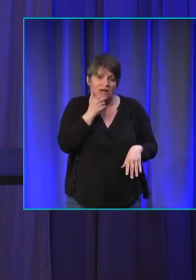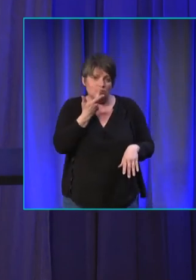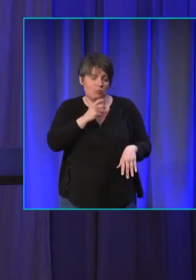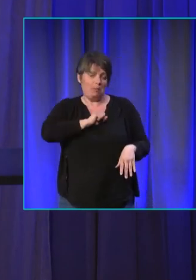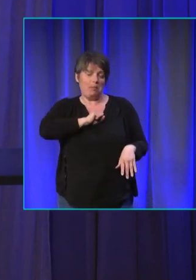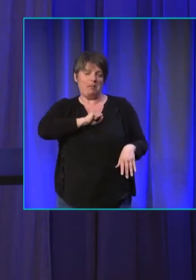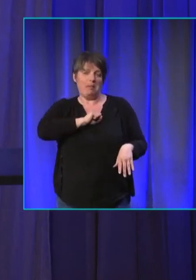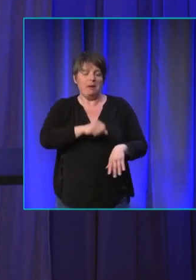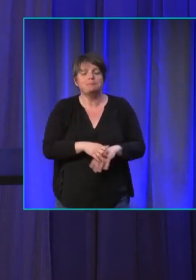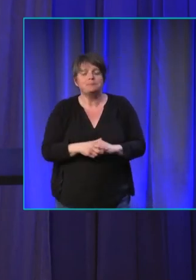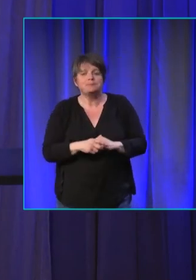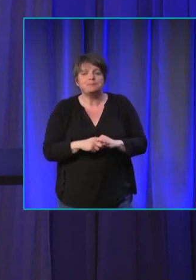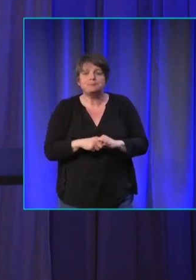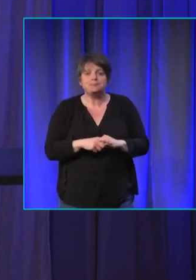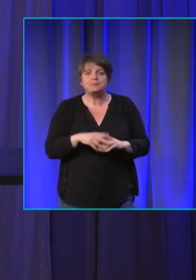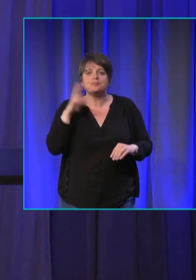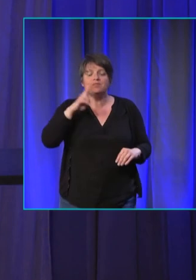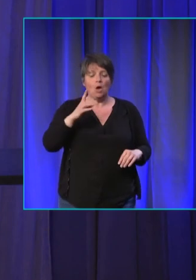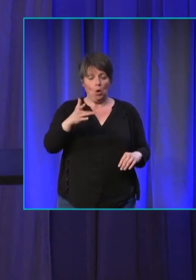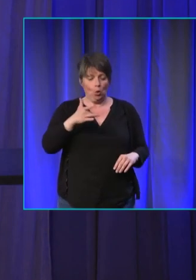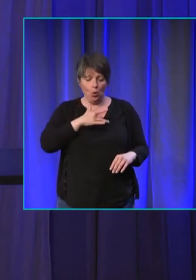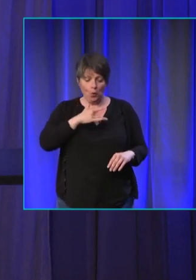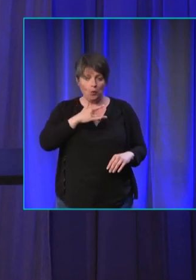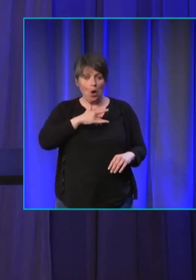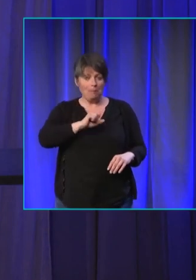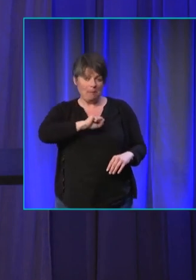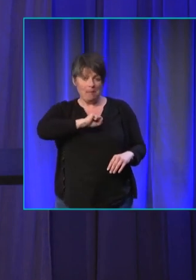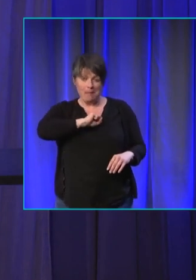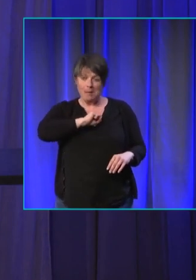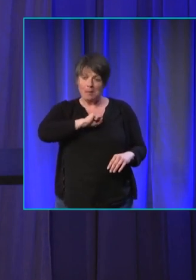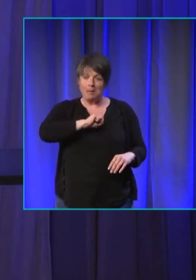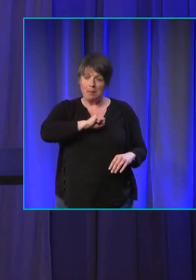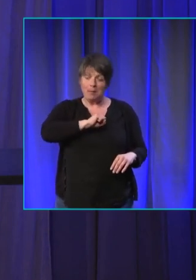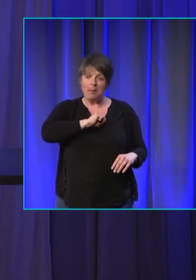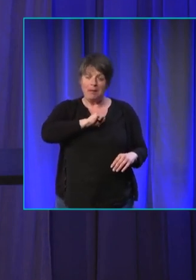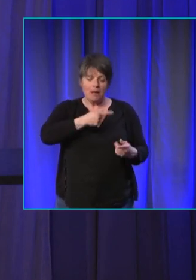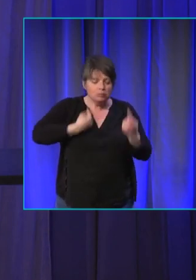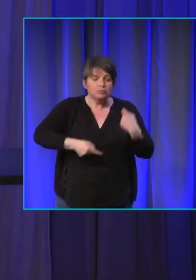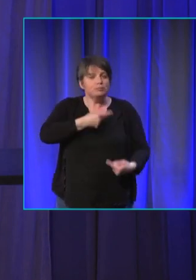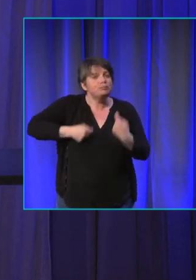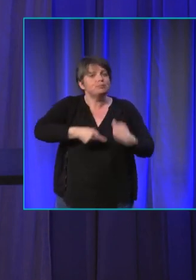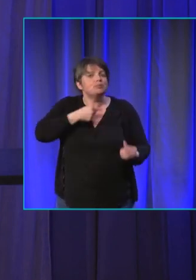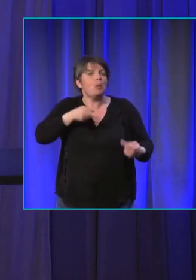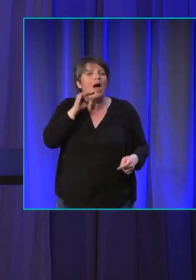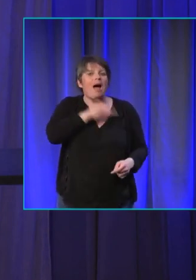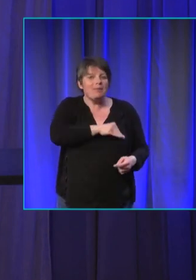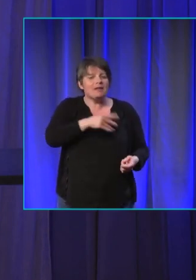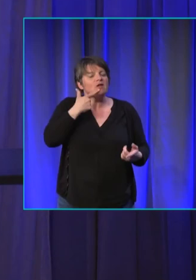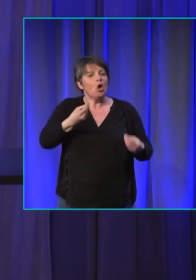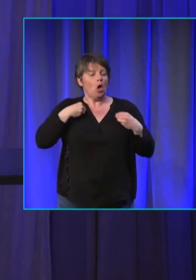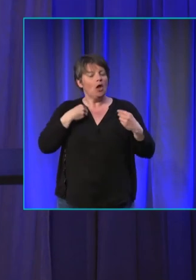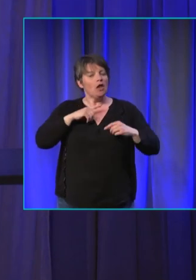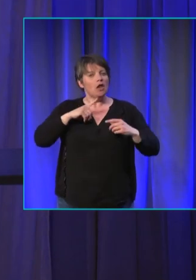Oui, alors après, le problème, c'est que quand un cœur comme ça qui bat vite, c'est sûr que ça... Et qui n'est pas sous contrôle, en fait. Oui, c'est